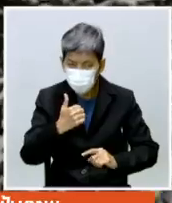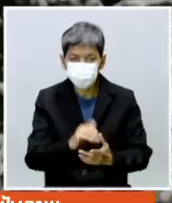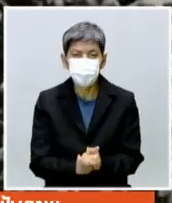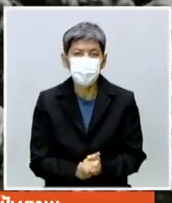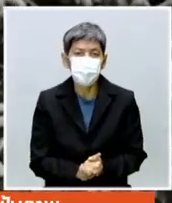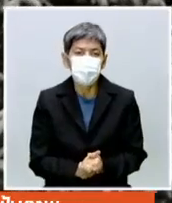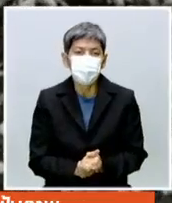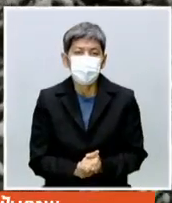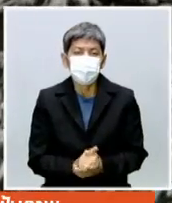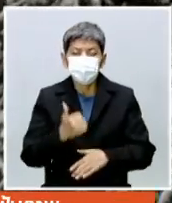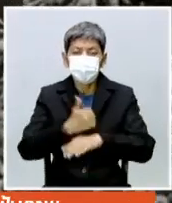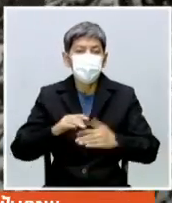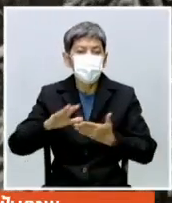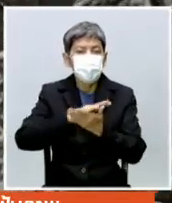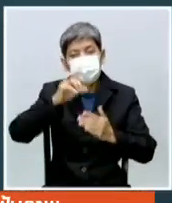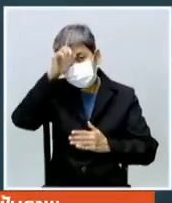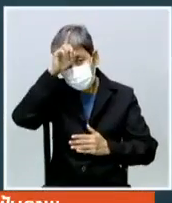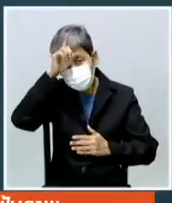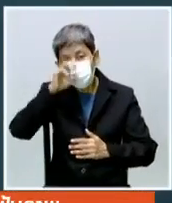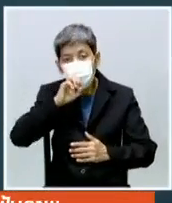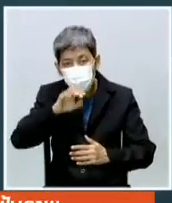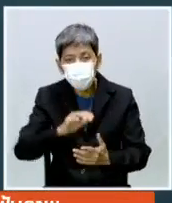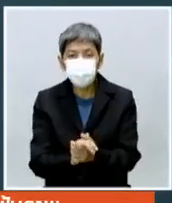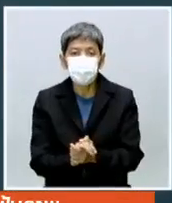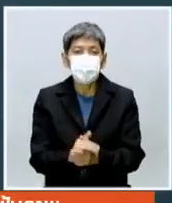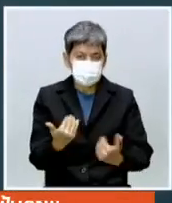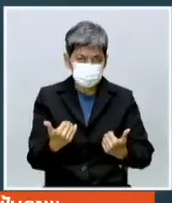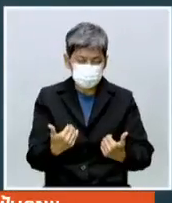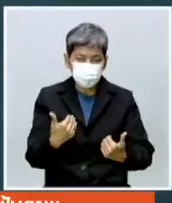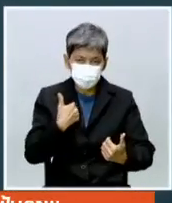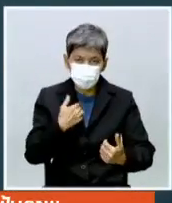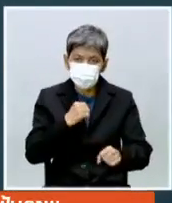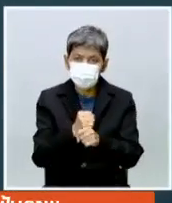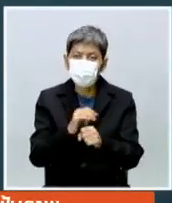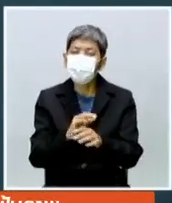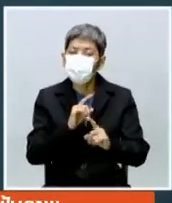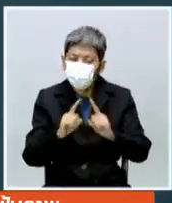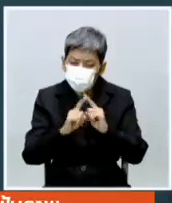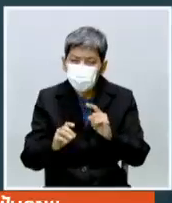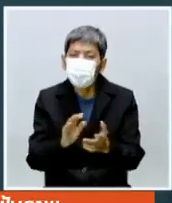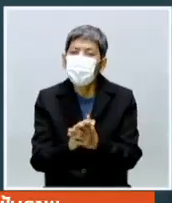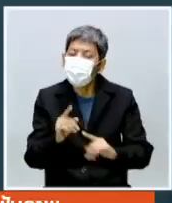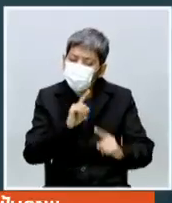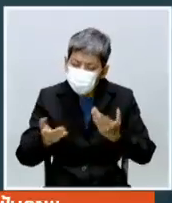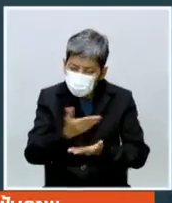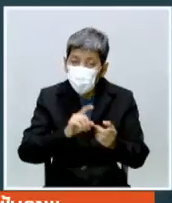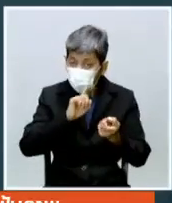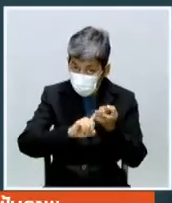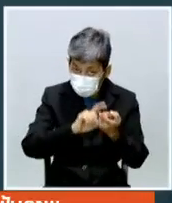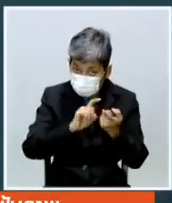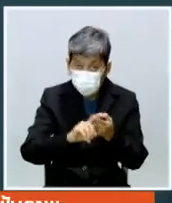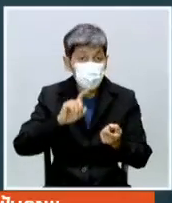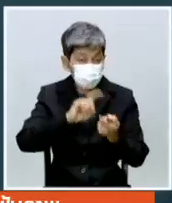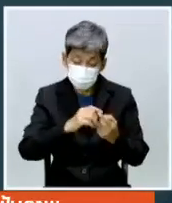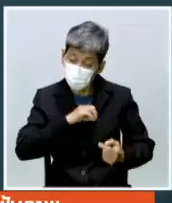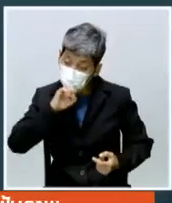นาเลนาแบร์บ็อกรัฐมนตรีต่างประเทศเยอรมนีระบุว่าชาติตะวันตกจำเป็นต้องกลับไปสู่โต๊ะเจรจากับรัสเซียแม้ว่าข้อเรียกร้องของ